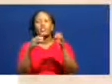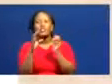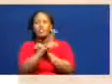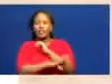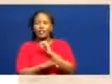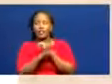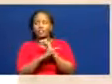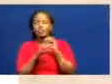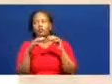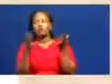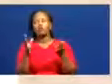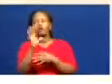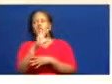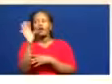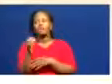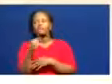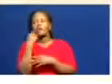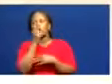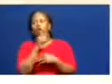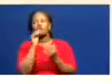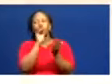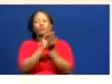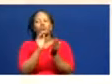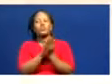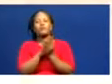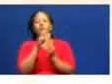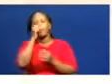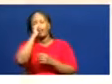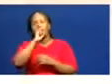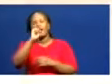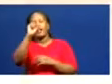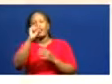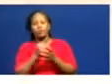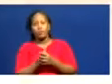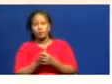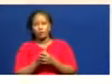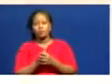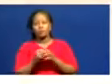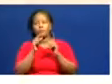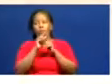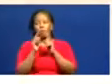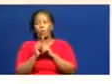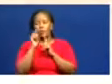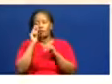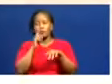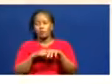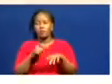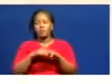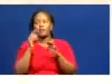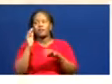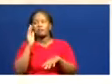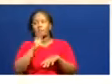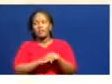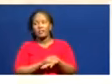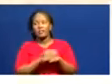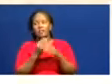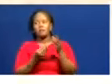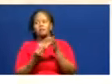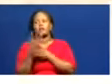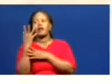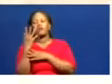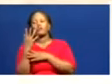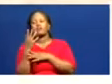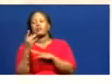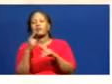Afrika mzima ambaye tunaweka wanyama. Tukifika kwa photo points tunatafuta nyayo, tukipata nyayo tunawavuta,